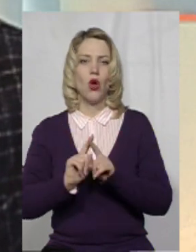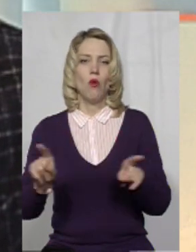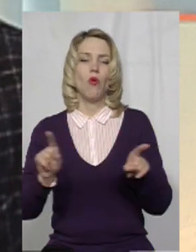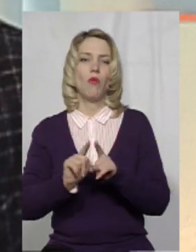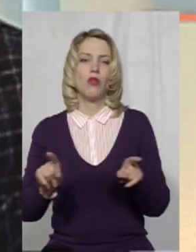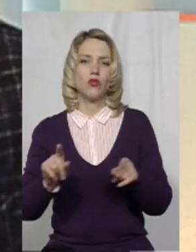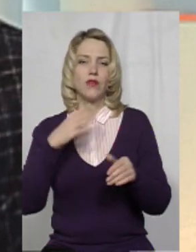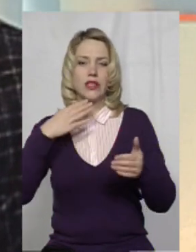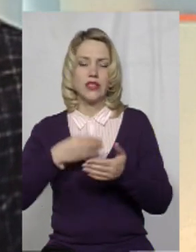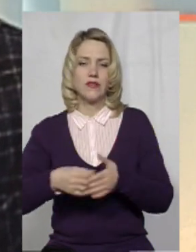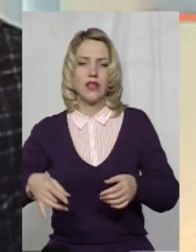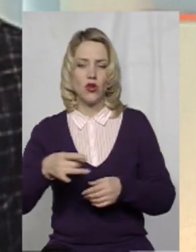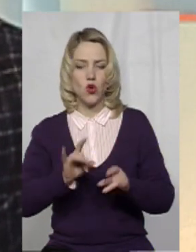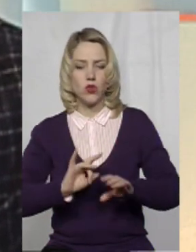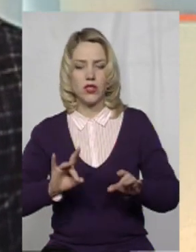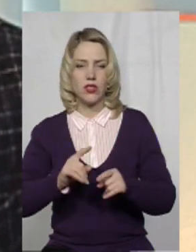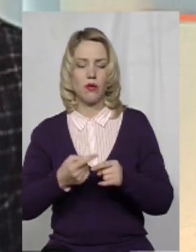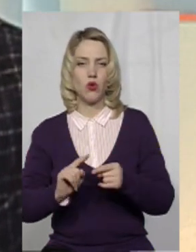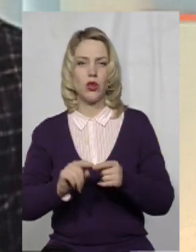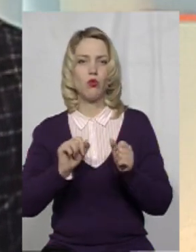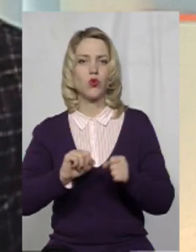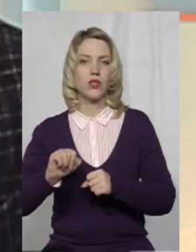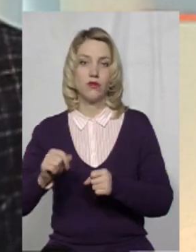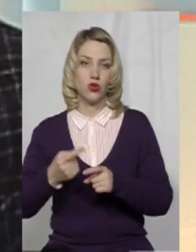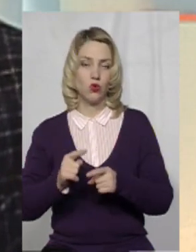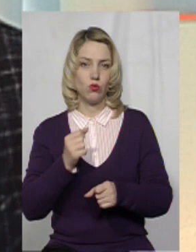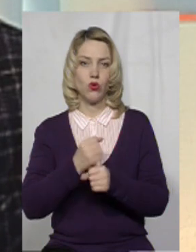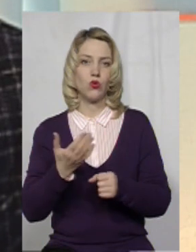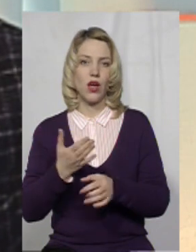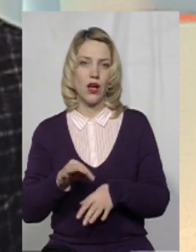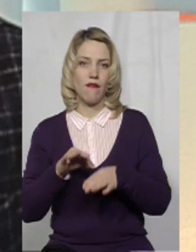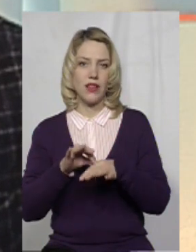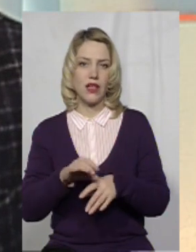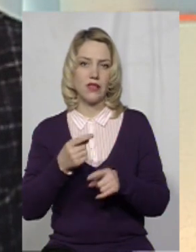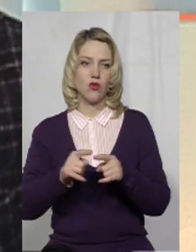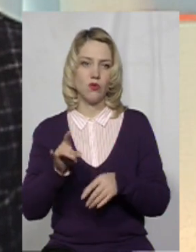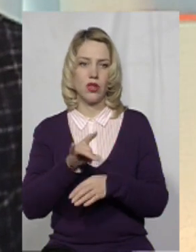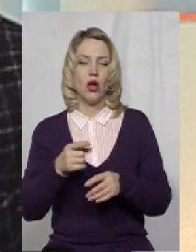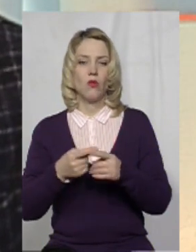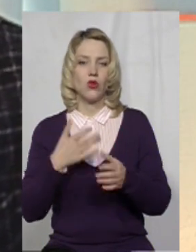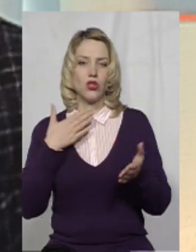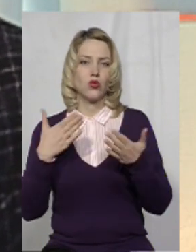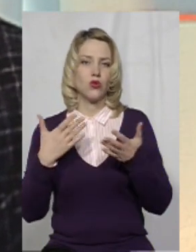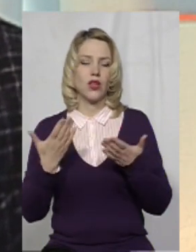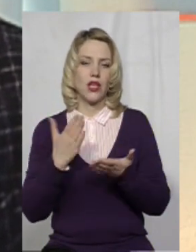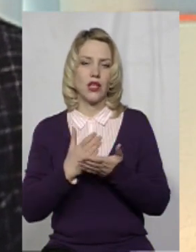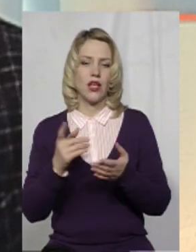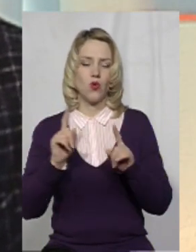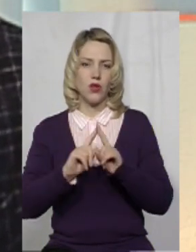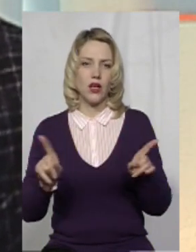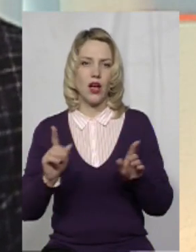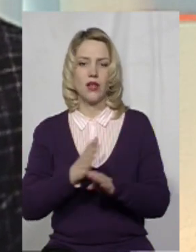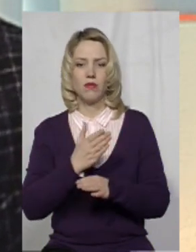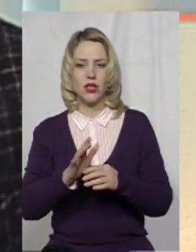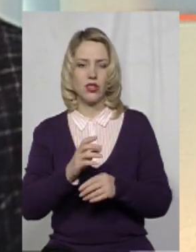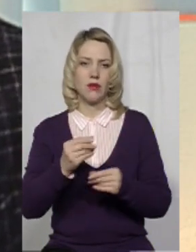регіон, розказати про ті можливості, про ту роботу, яка ведеться сьогодні в регіоні, про ті стосунки, які склалися унікальні між бізнесом,